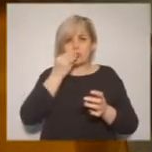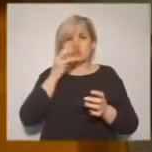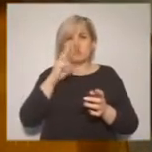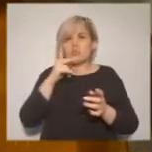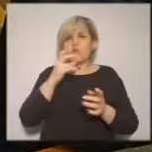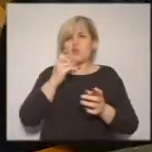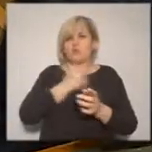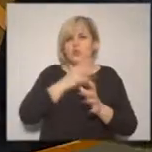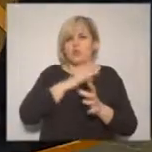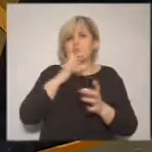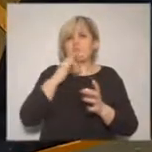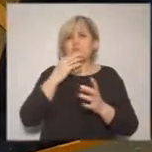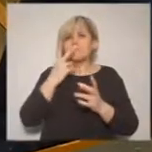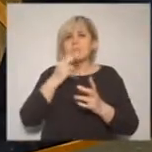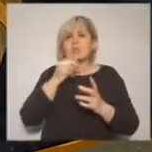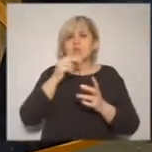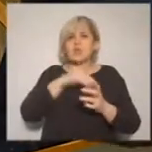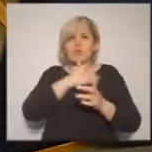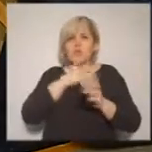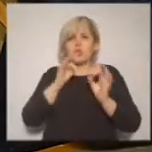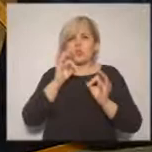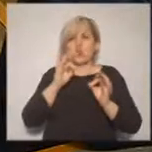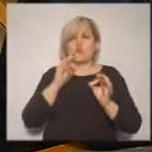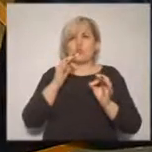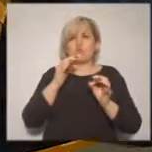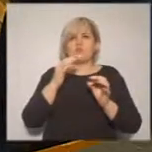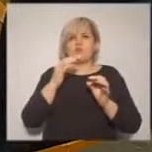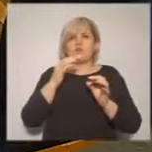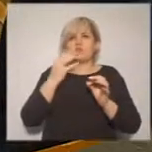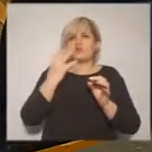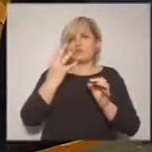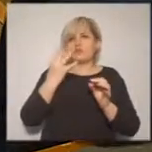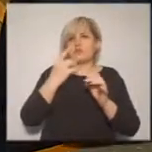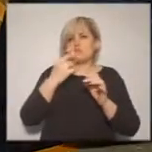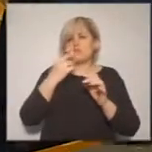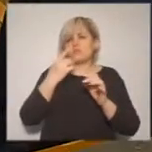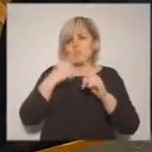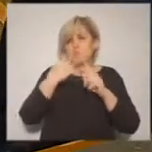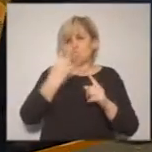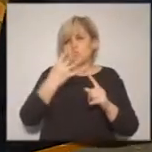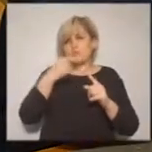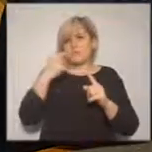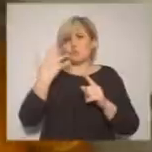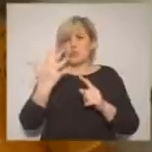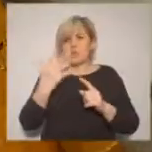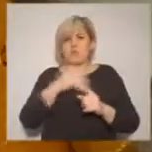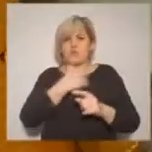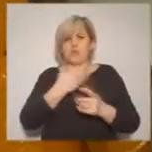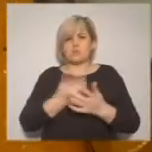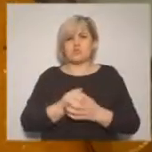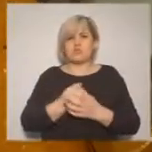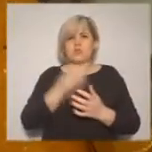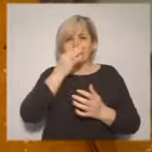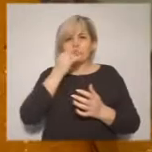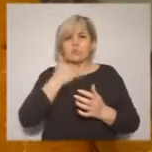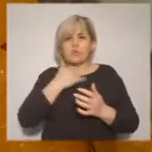на температурный режим. Чем теплее, тем больше соли возьмет рыба. Оптимальная температура – плюс 4-5 градусов. Ну вот яйцо